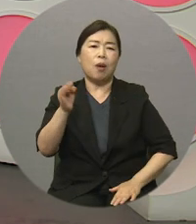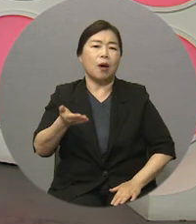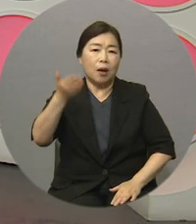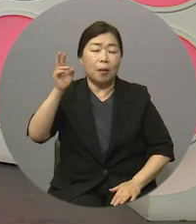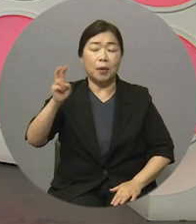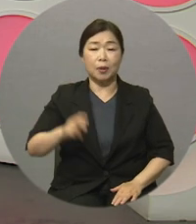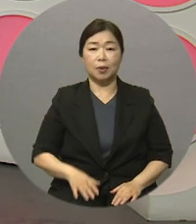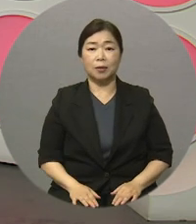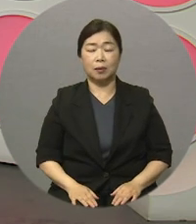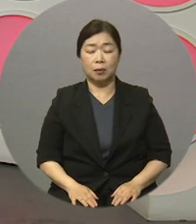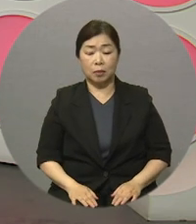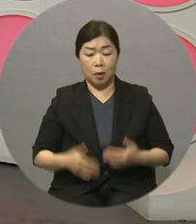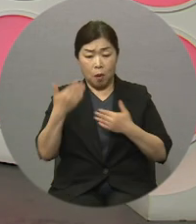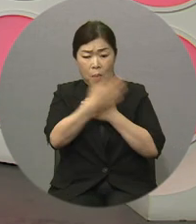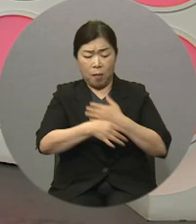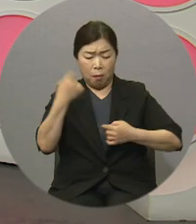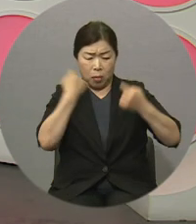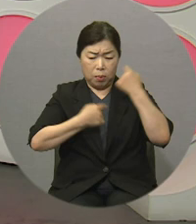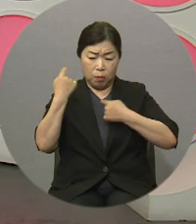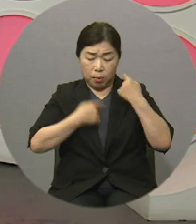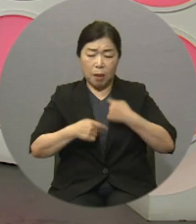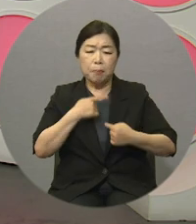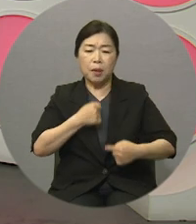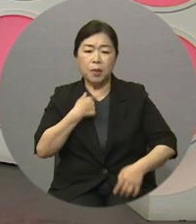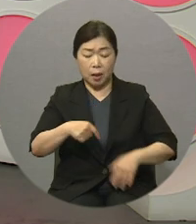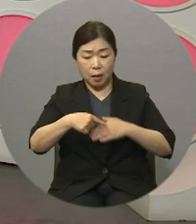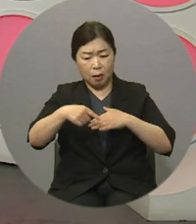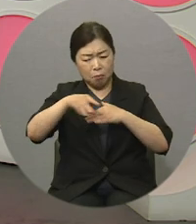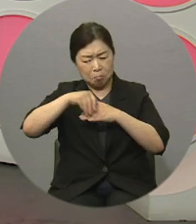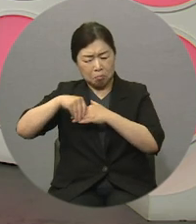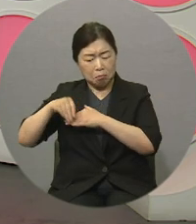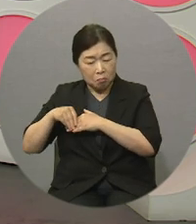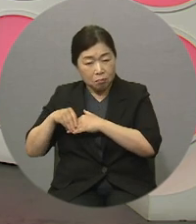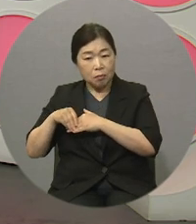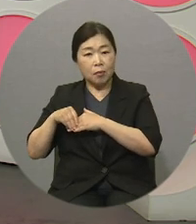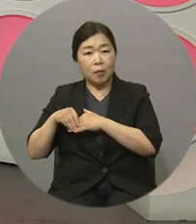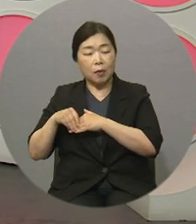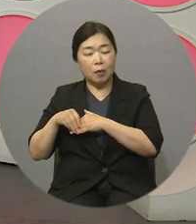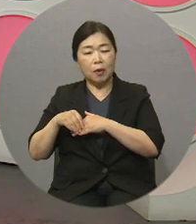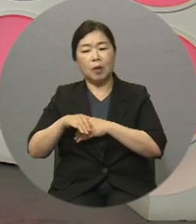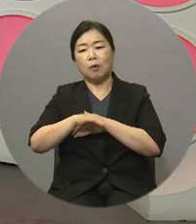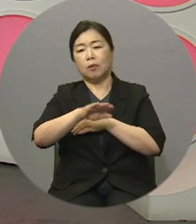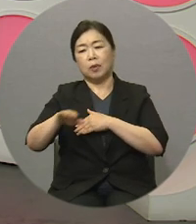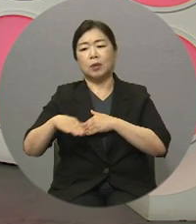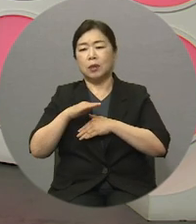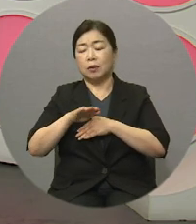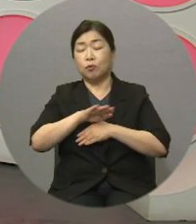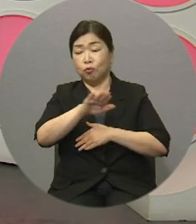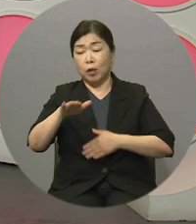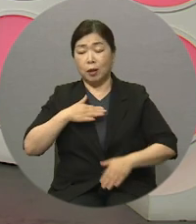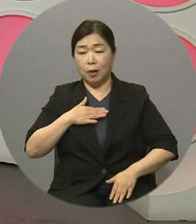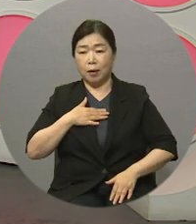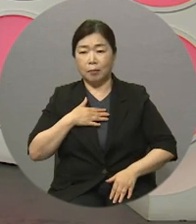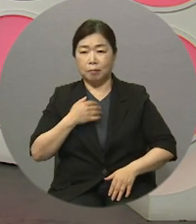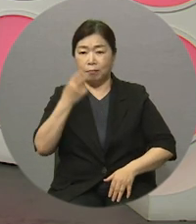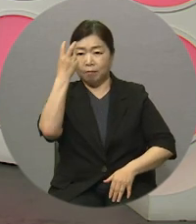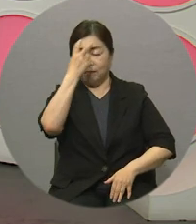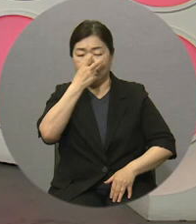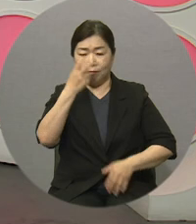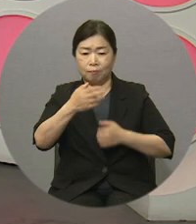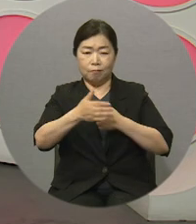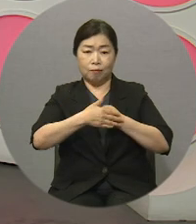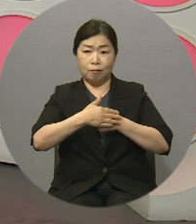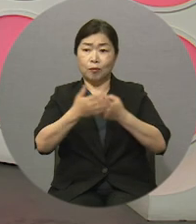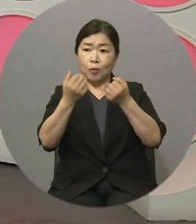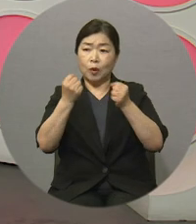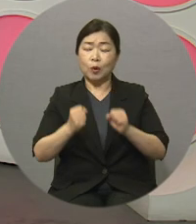그렇게 수많은 흉터를 새기며 우리에게 아름드리 나무가 되어주었던 덕분에